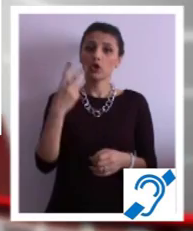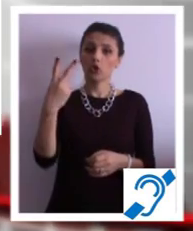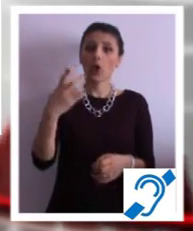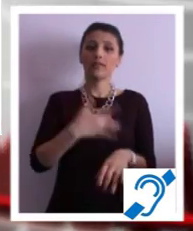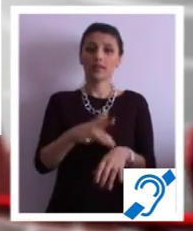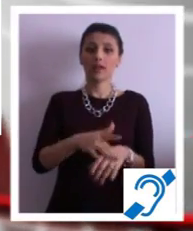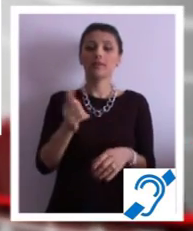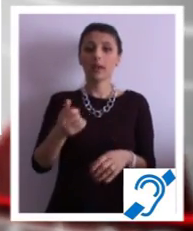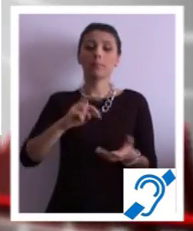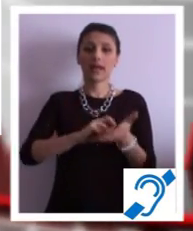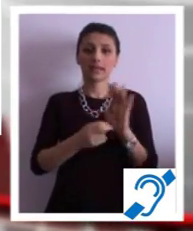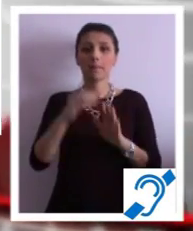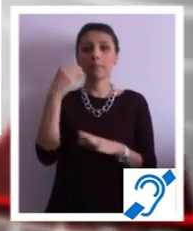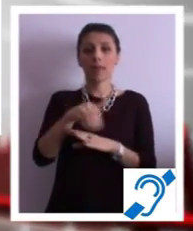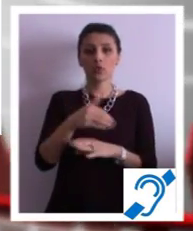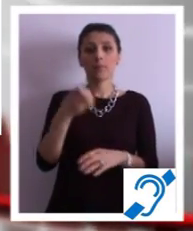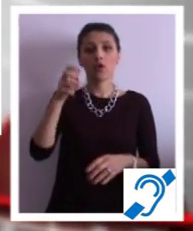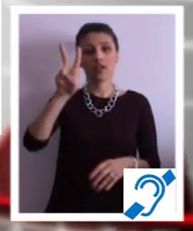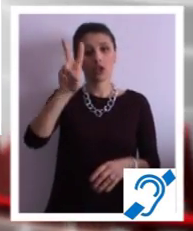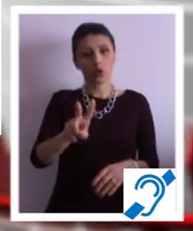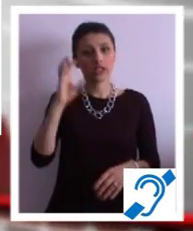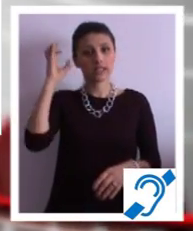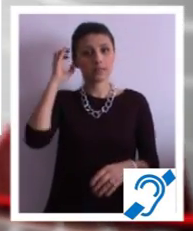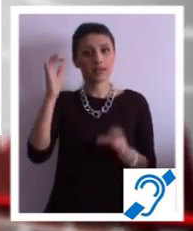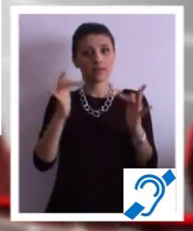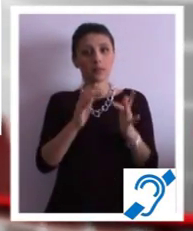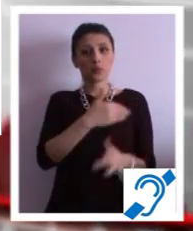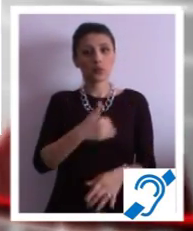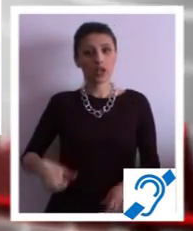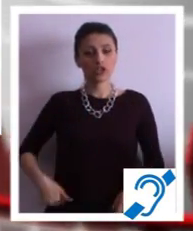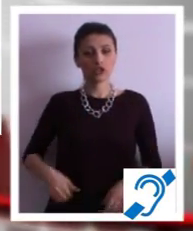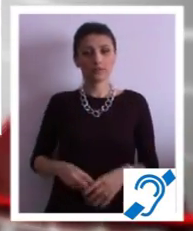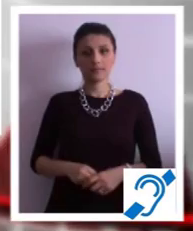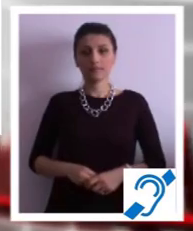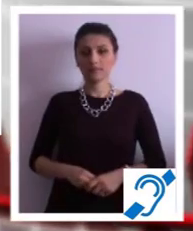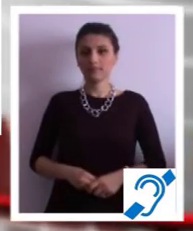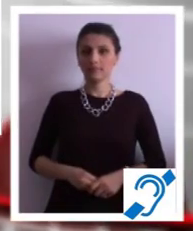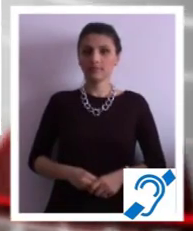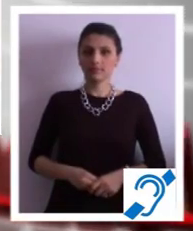meciuri de pregătire, miercuri cu CS Mioveni 2 și sâmbătă cu Juventus București.